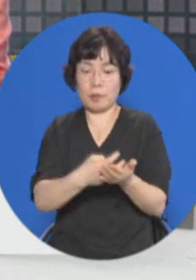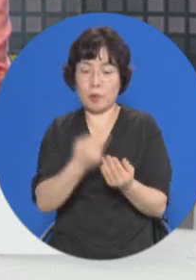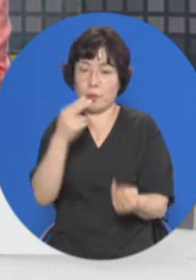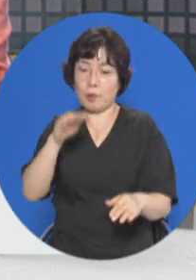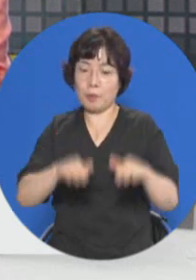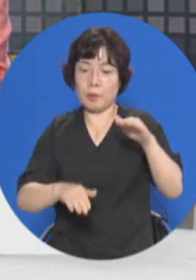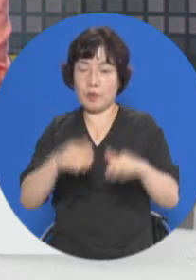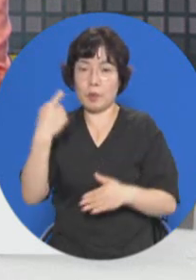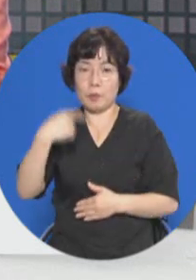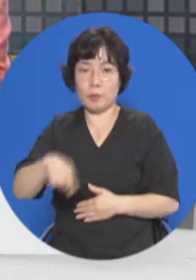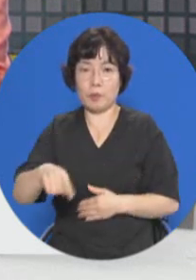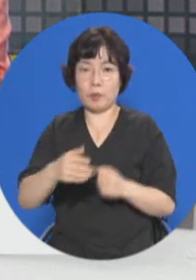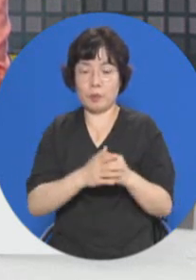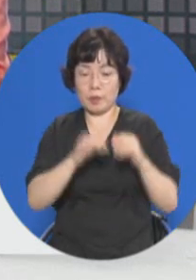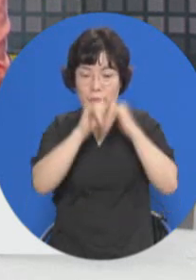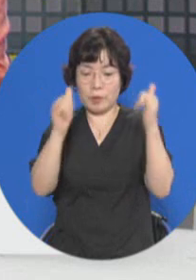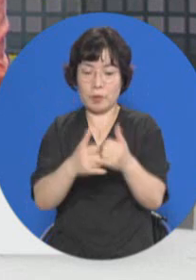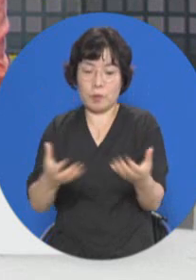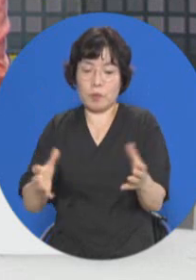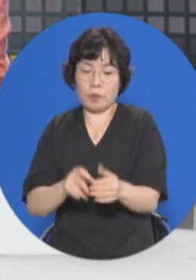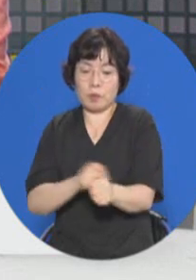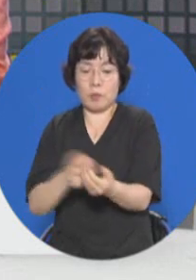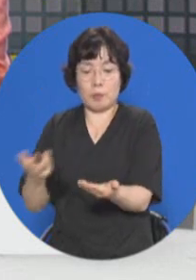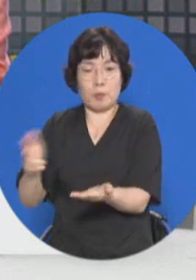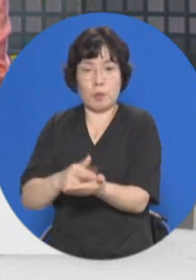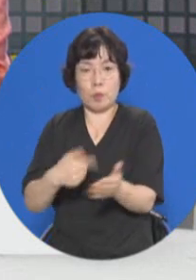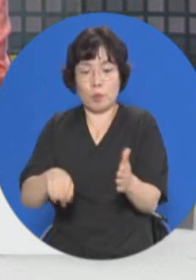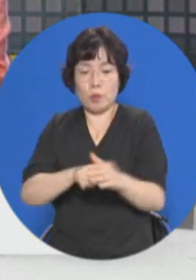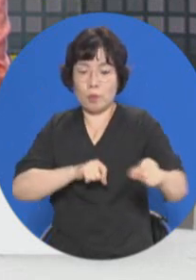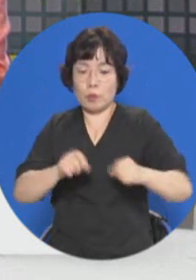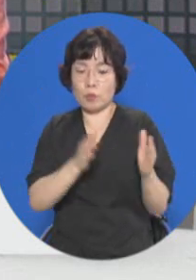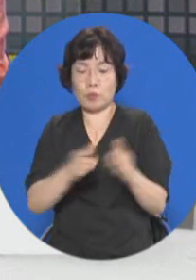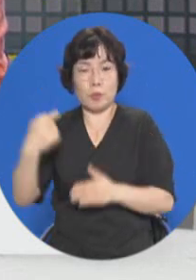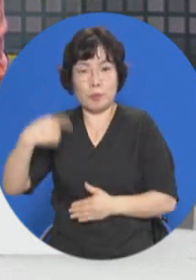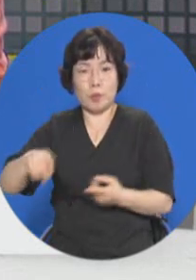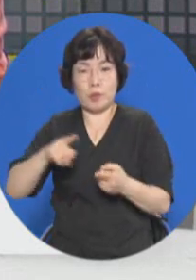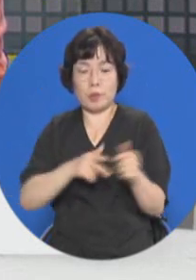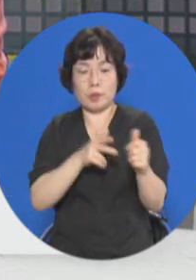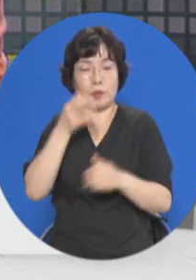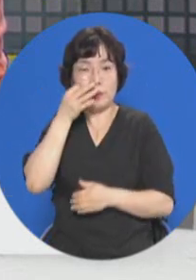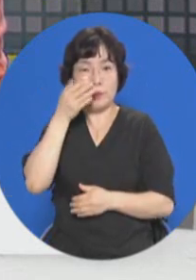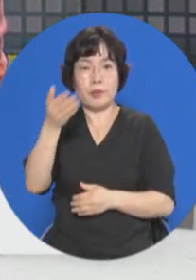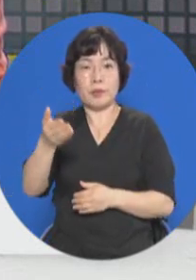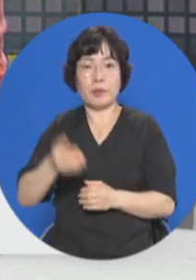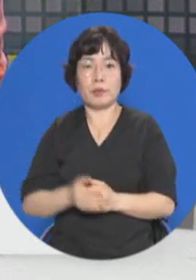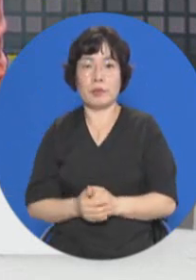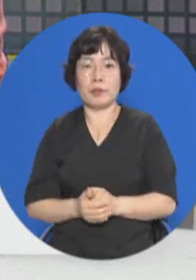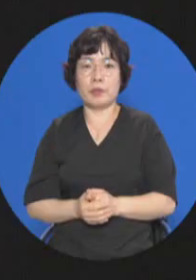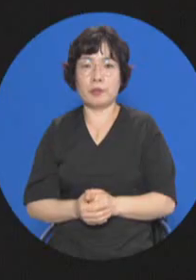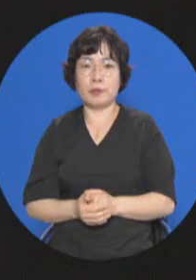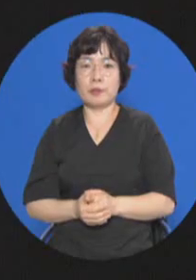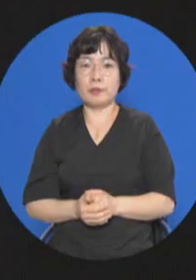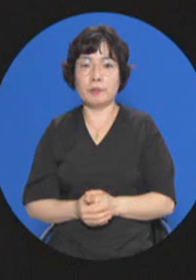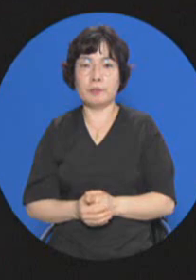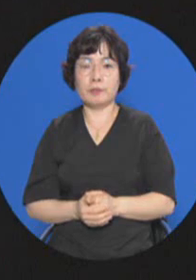어떤 차이가 있는지, 또 시민사회는 특별법 제정을 위해 무엇을 준비하고 있는지 취재했습니다.